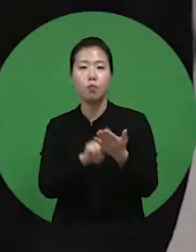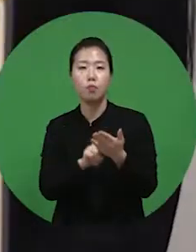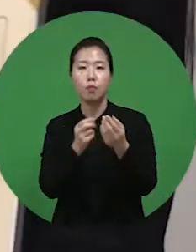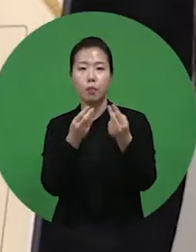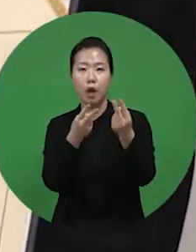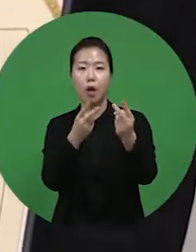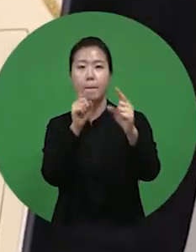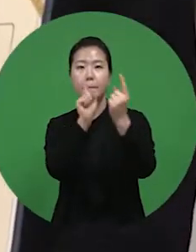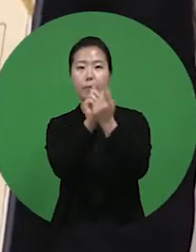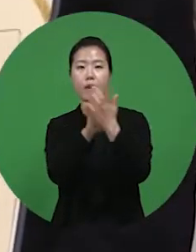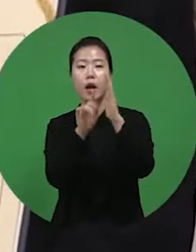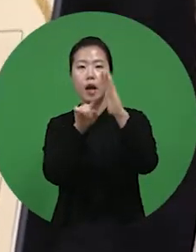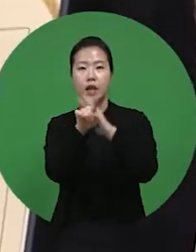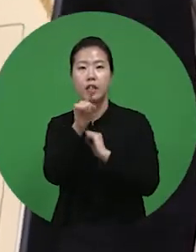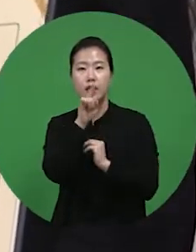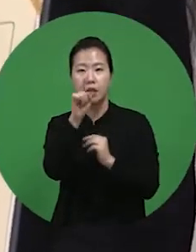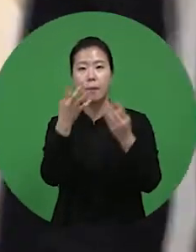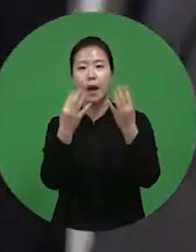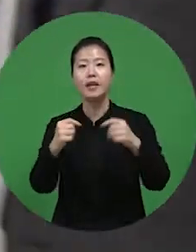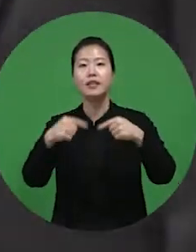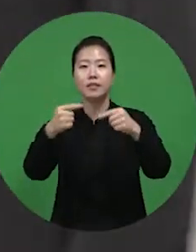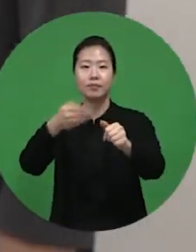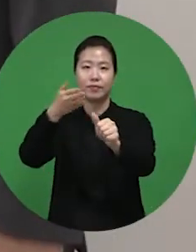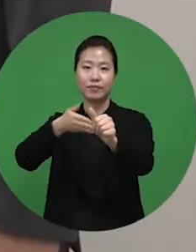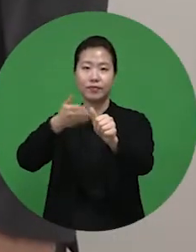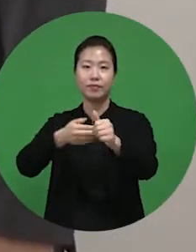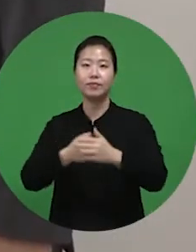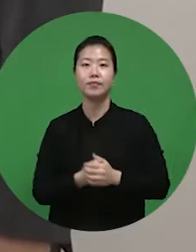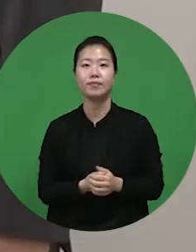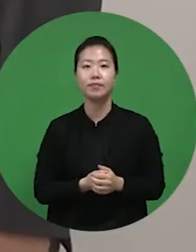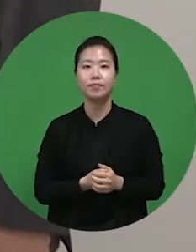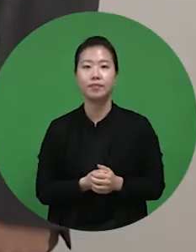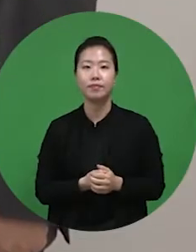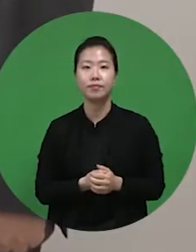우편 방문 접수도 가능하니 많이 참여하시기 바랍니다.